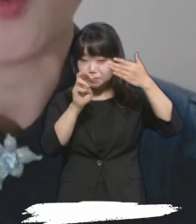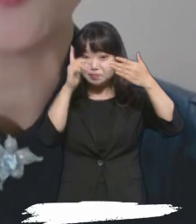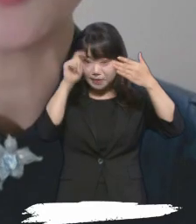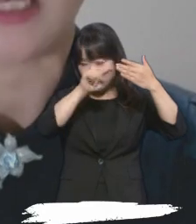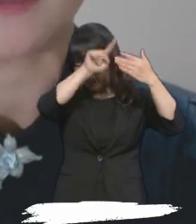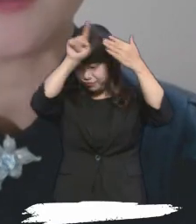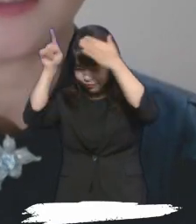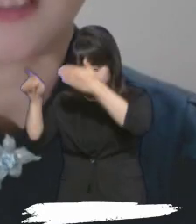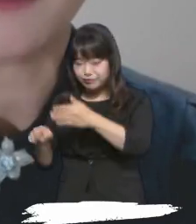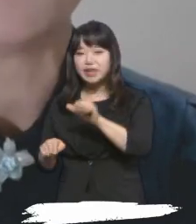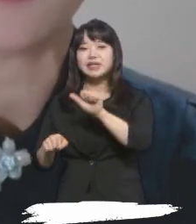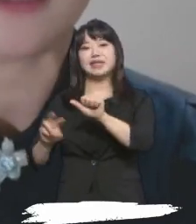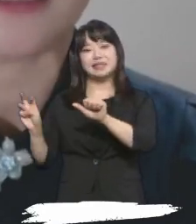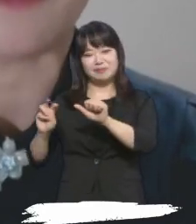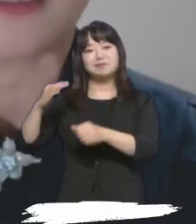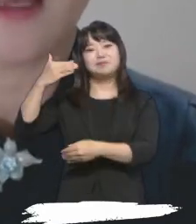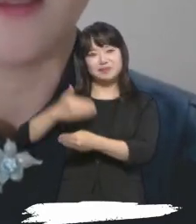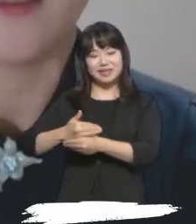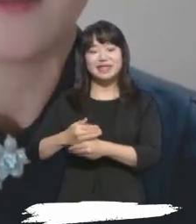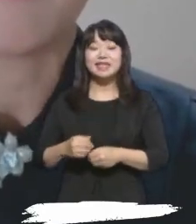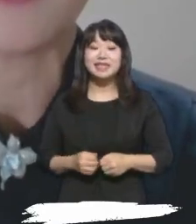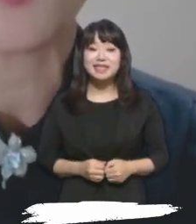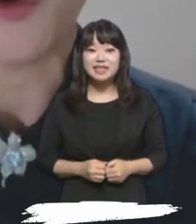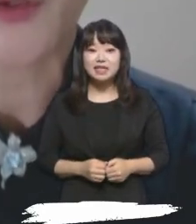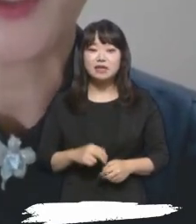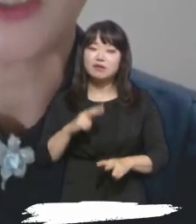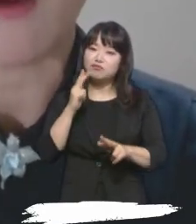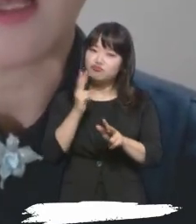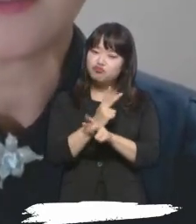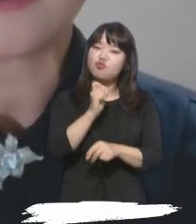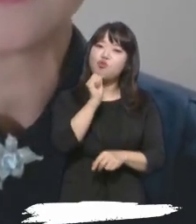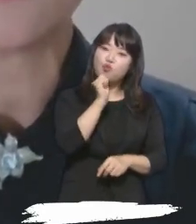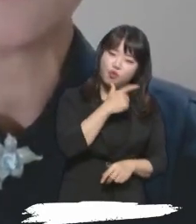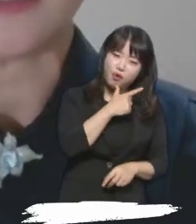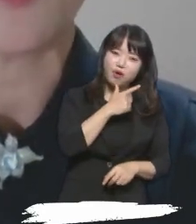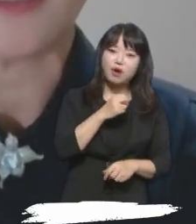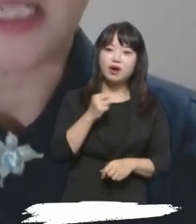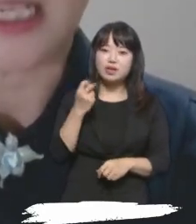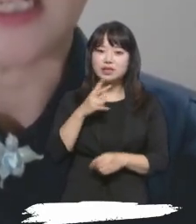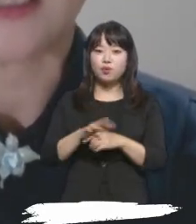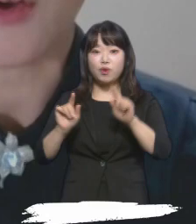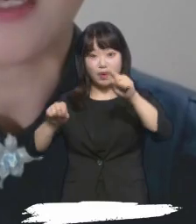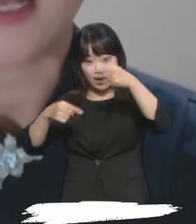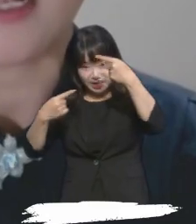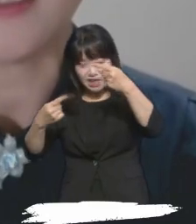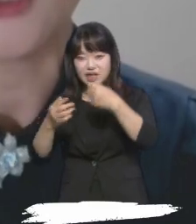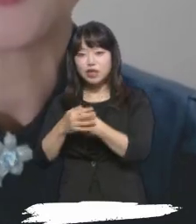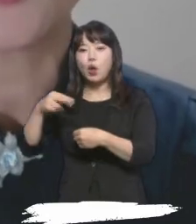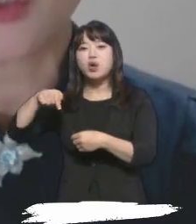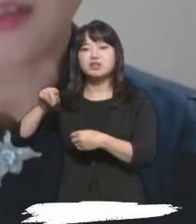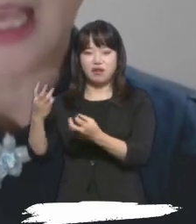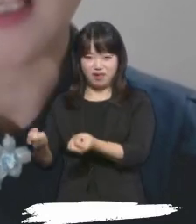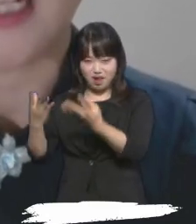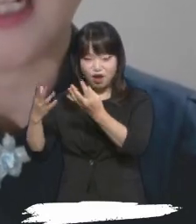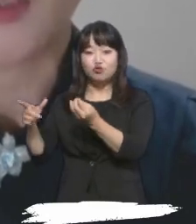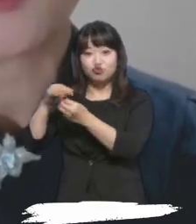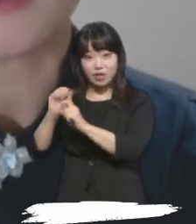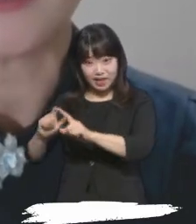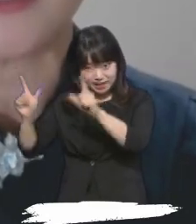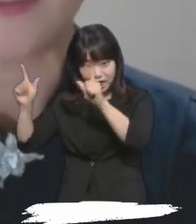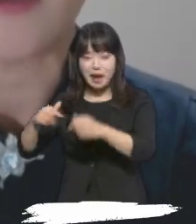30분부터 오후 5시 30분까지입니다. 매주 월요일과 신정 1월 1일, 설날, 추석